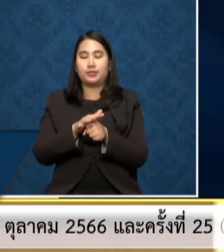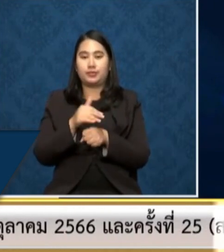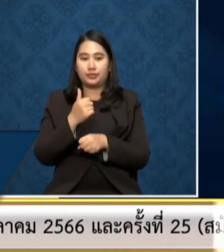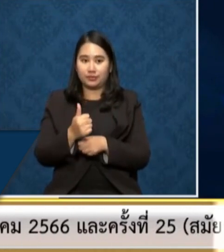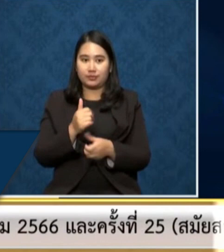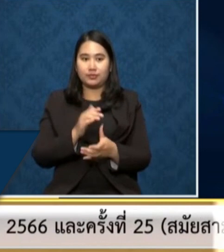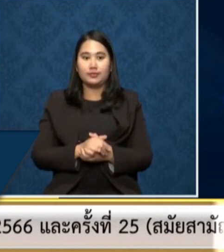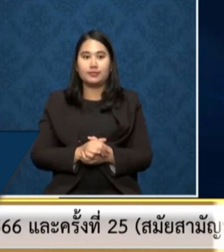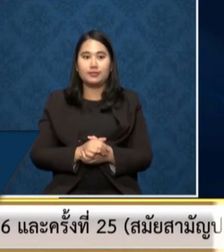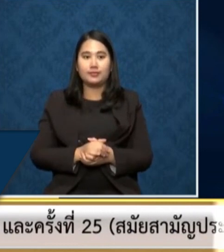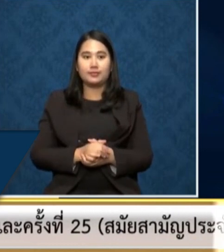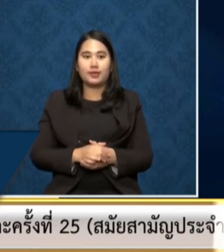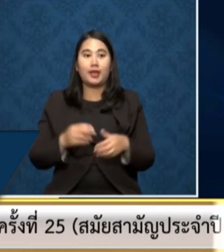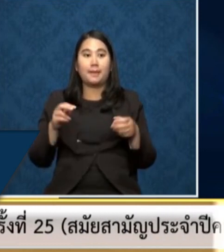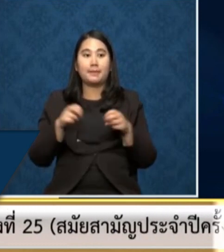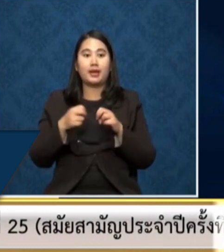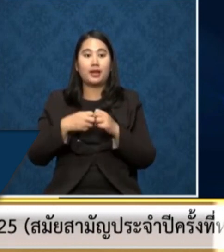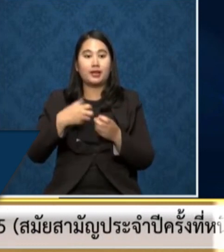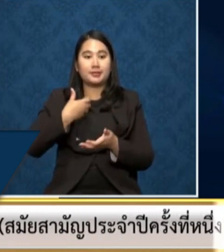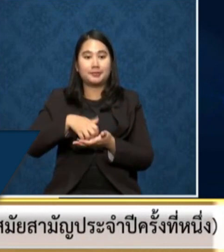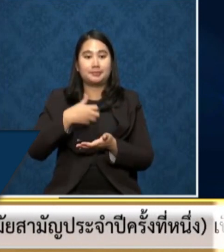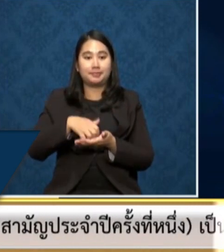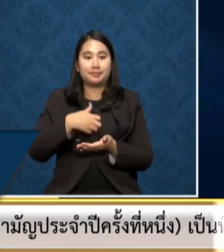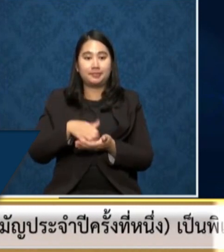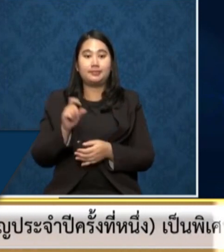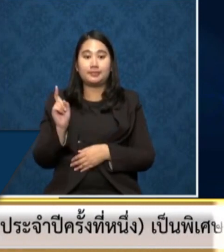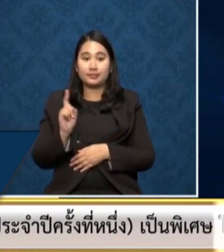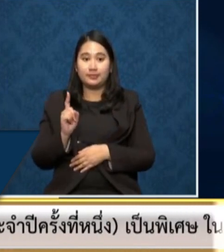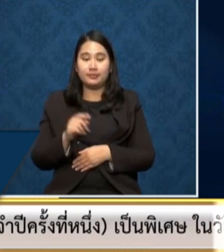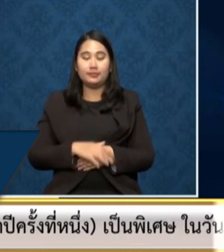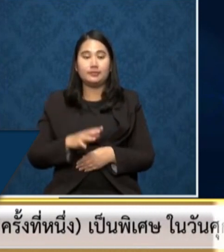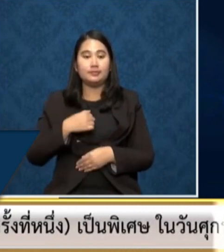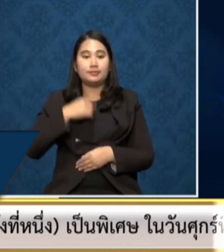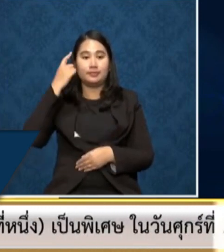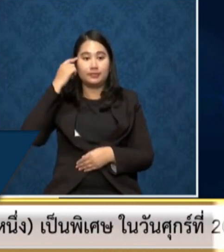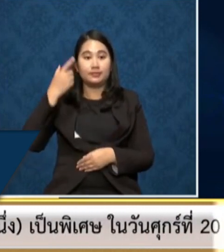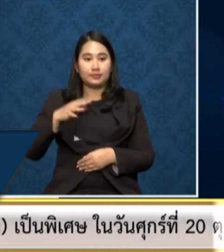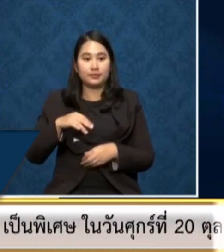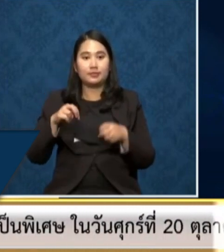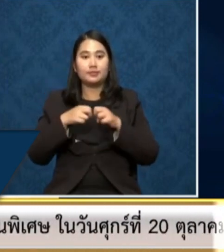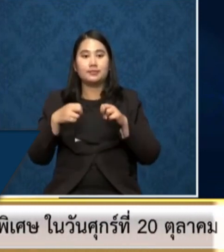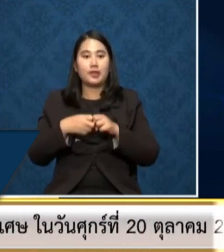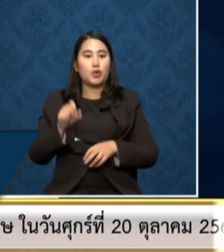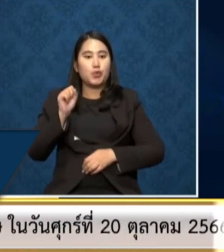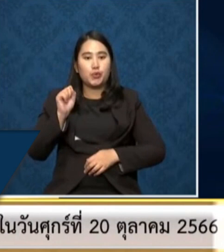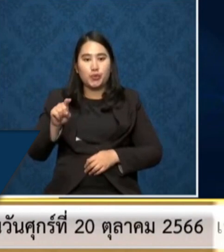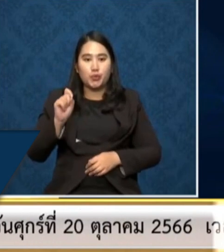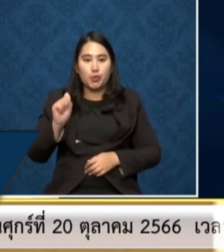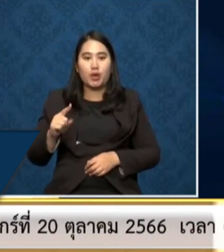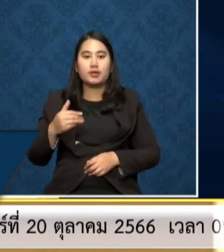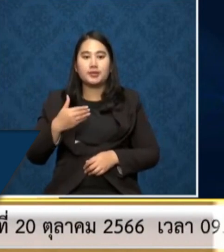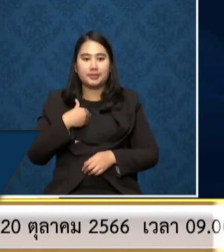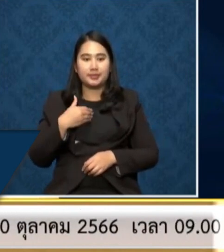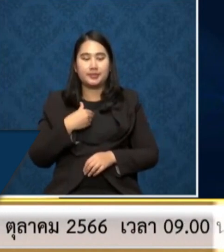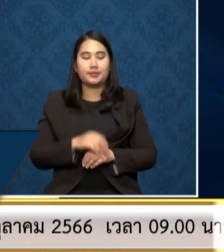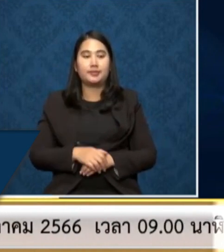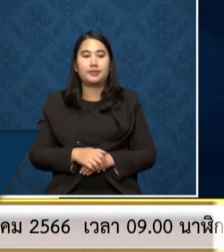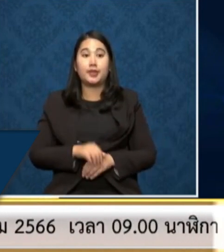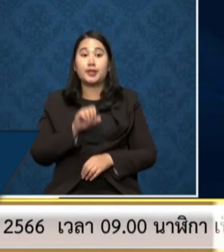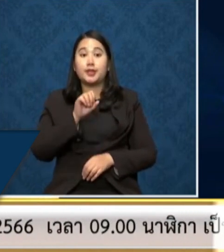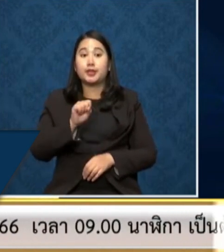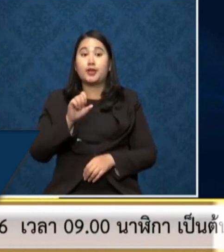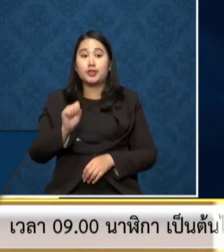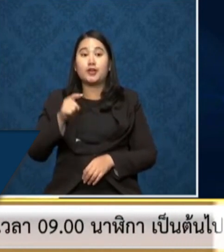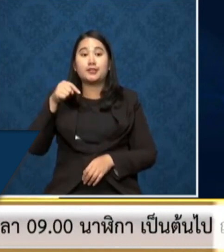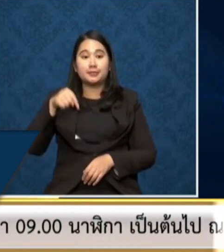ขึ้นจากปัญหาที่กล่าวมาข้างต้นนะคะดิฉันเห็นว่าเรื่องนี้เป็นเรื่องเร่งด่วนที่สภาผู้แทนราษฎรแห่ง